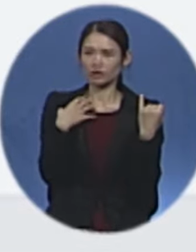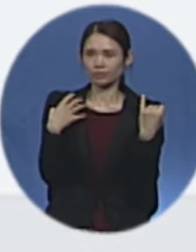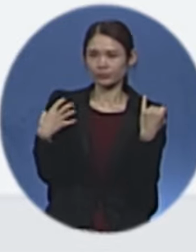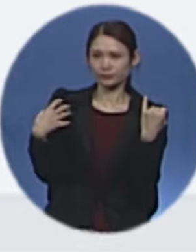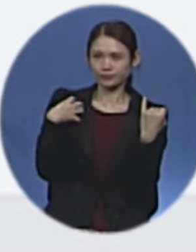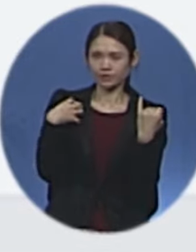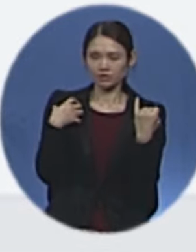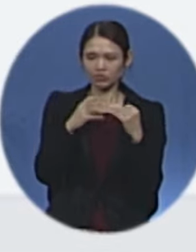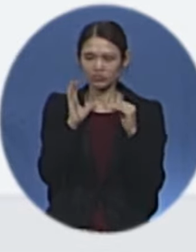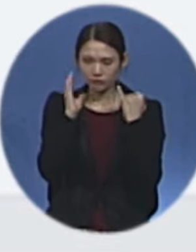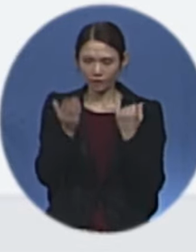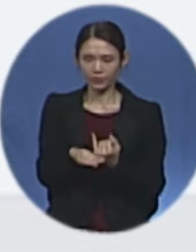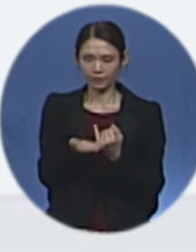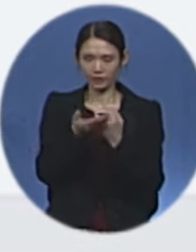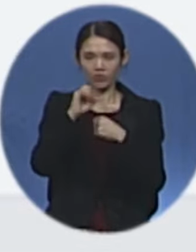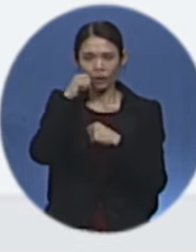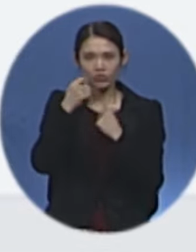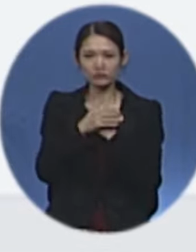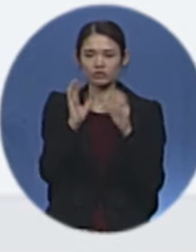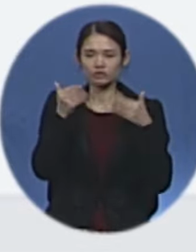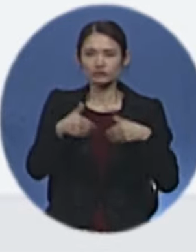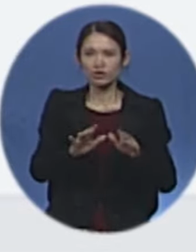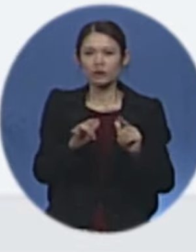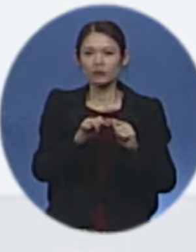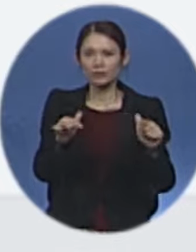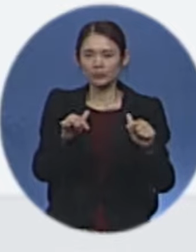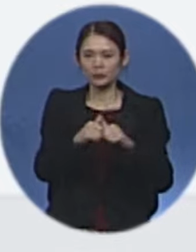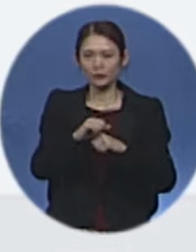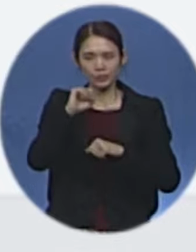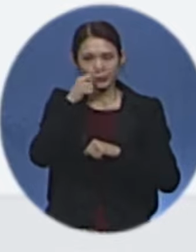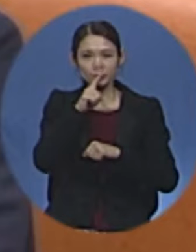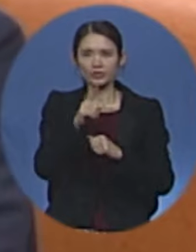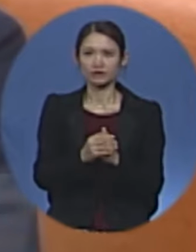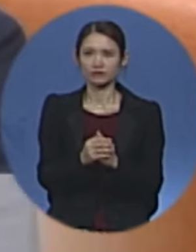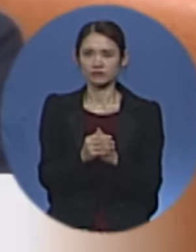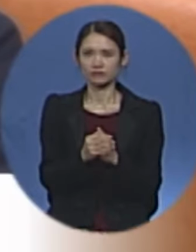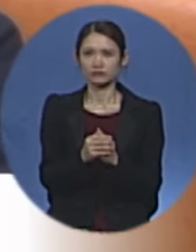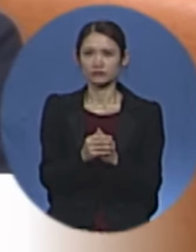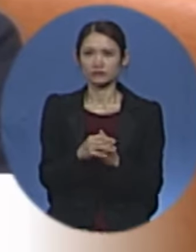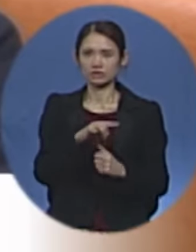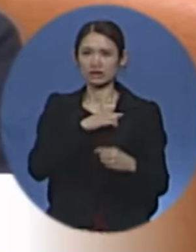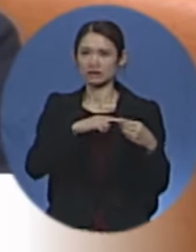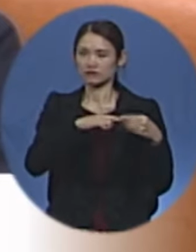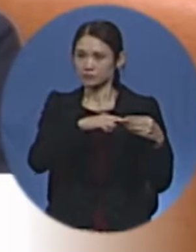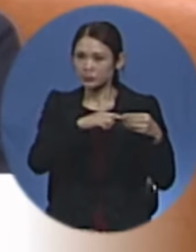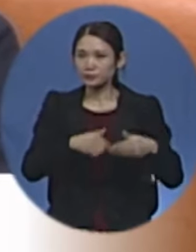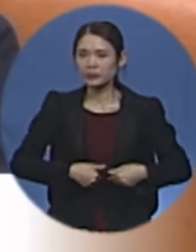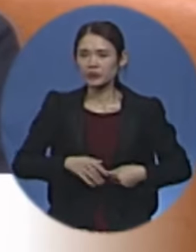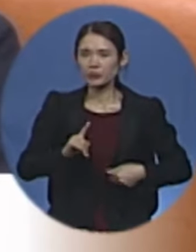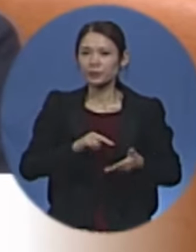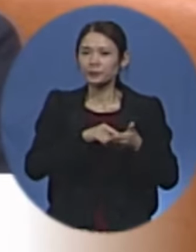부담이 심해 출산 기피 현상이 커지고 있다는 겁니다. 가장 우선적으로 우리가 추진해야 될 것이